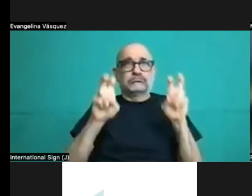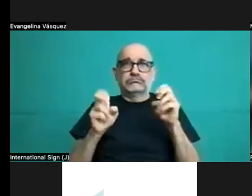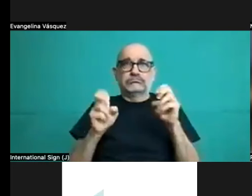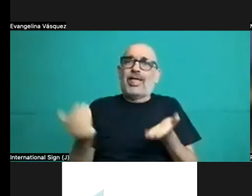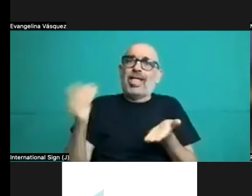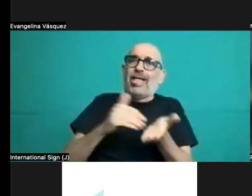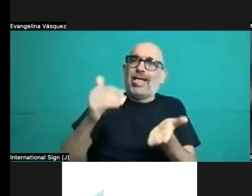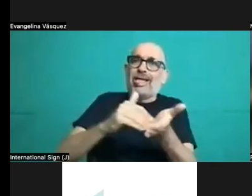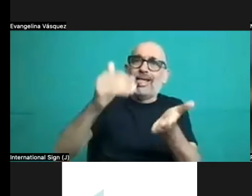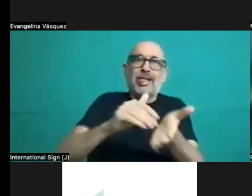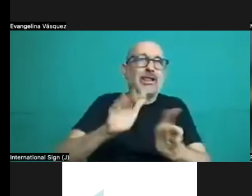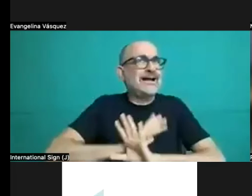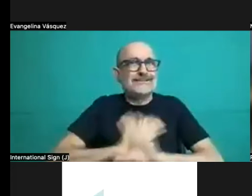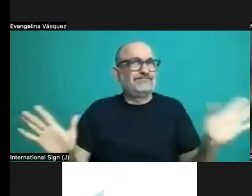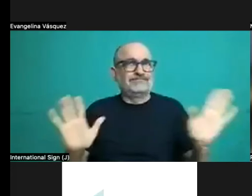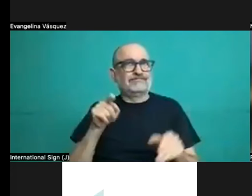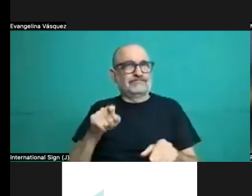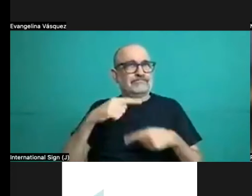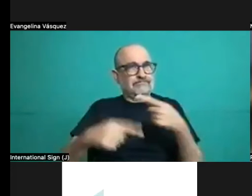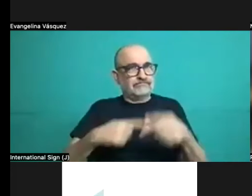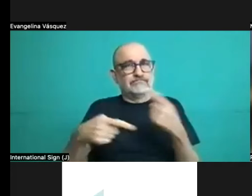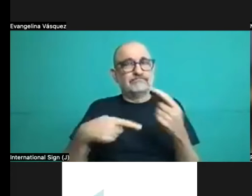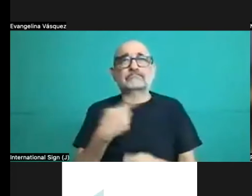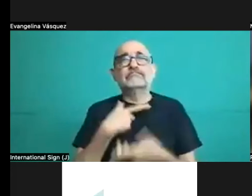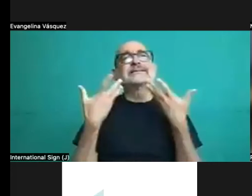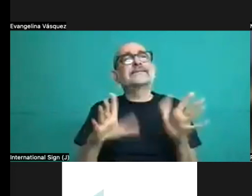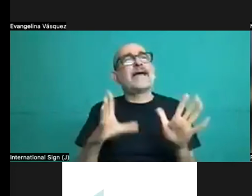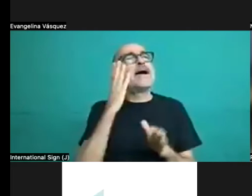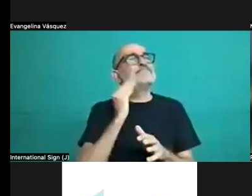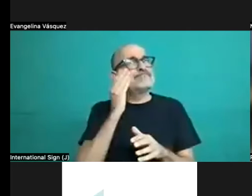Vraiment, connaître les expériences des professionnels de la santé, c'est quelque chose